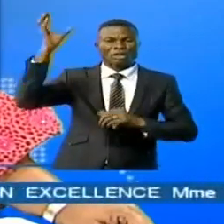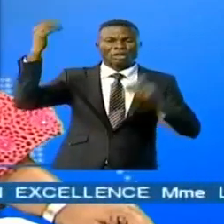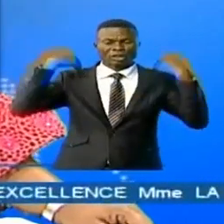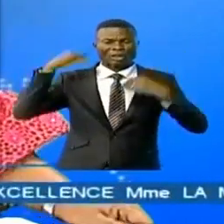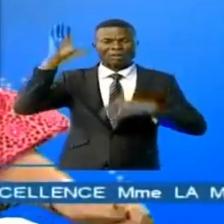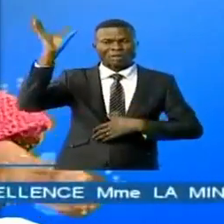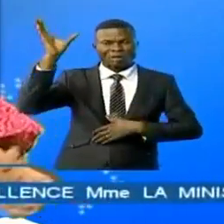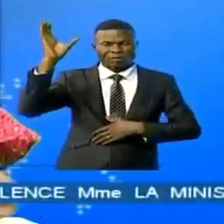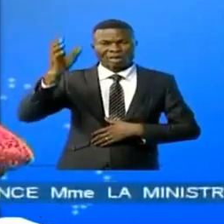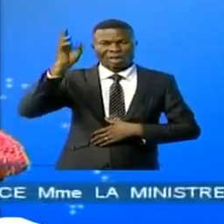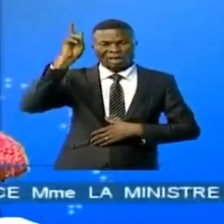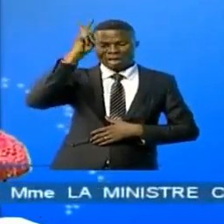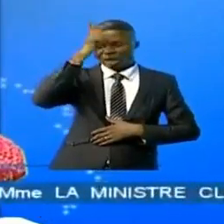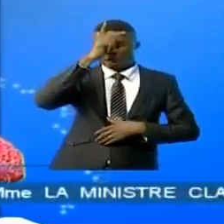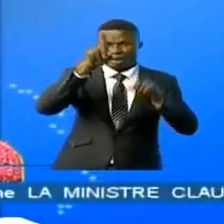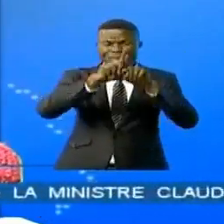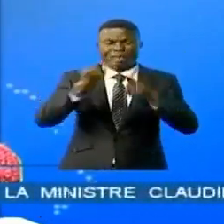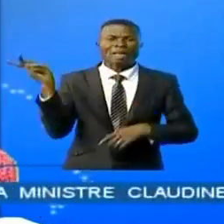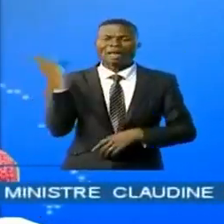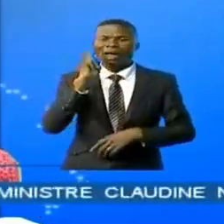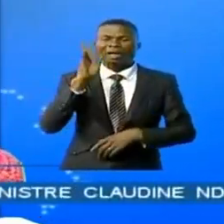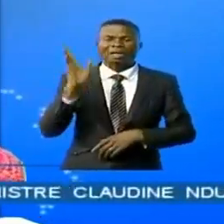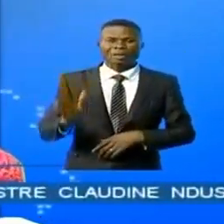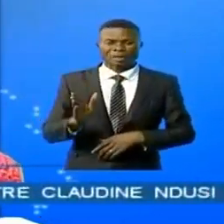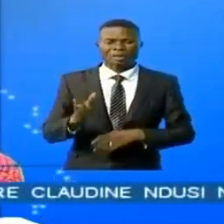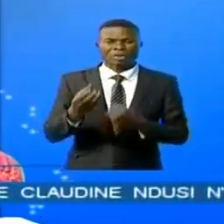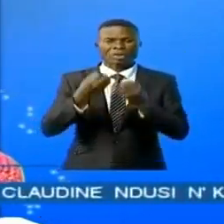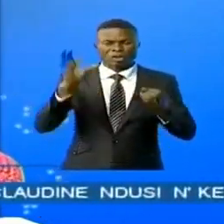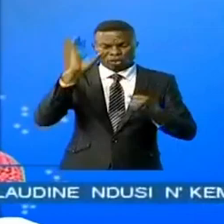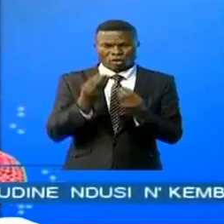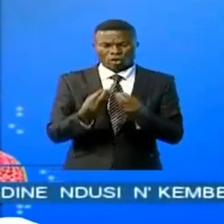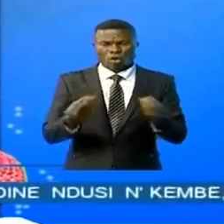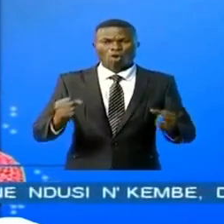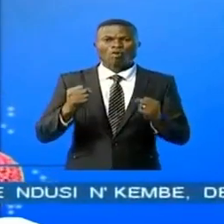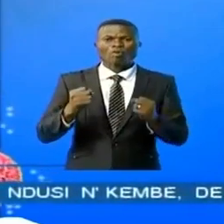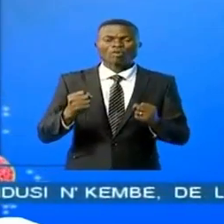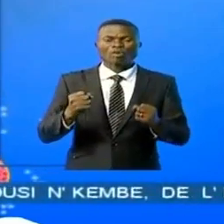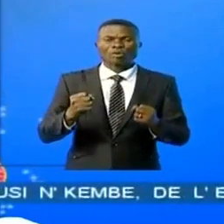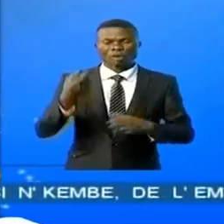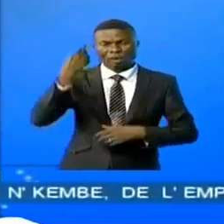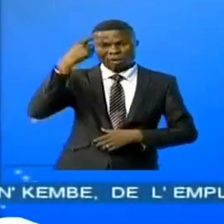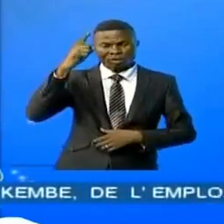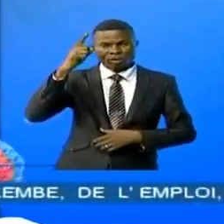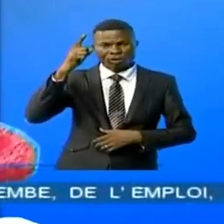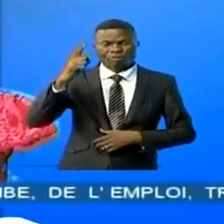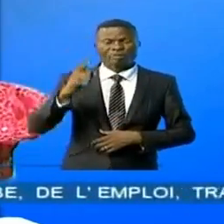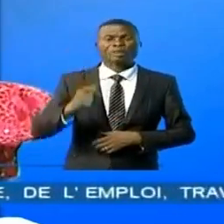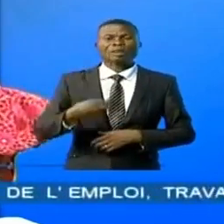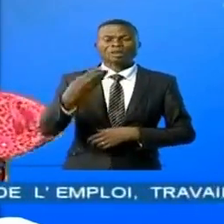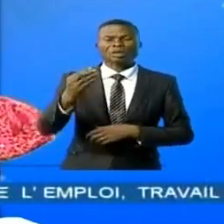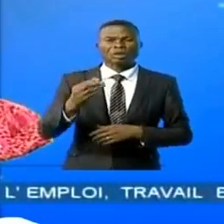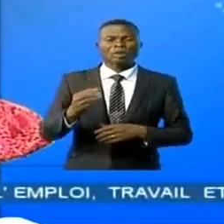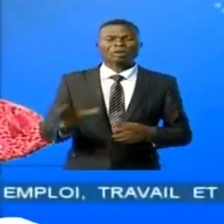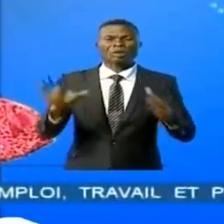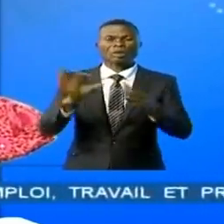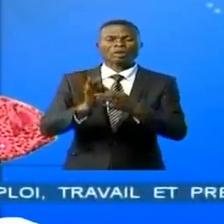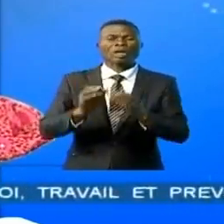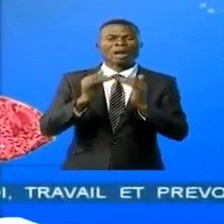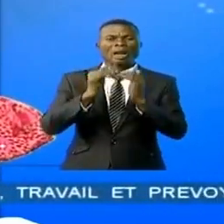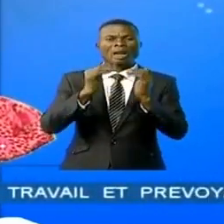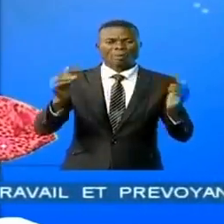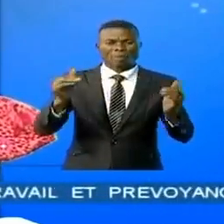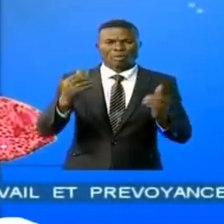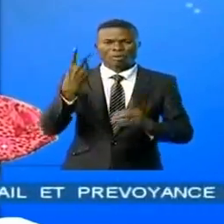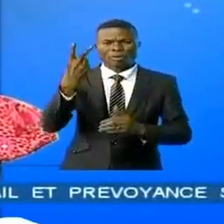haillan sous l'arbre à palabres pour la recherche des solutions durables afin de d'assurer la cohabitation pacifique entre